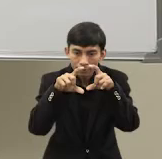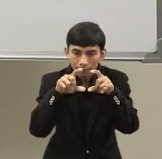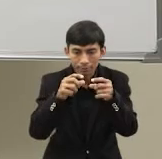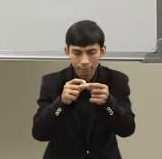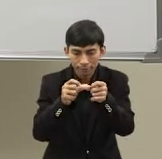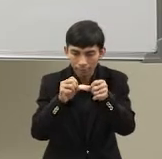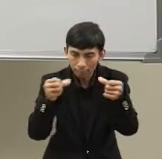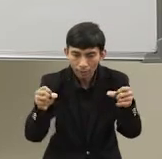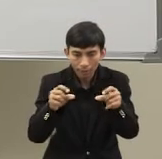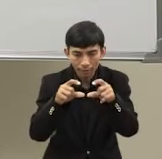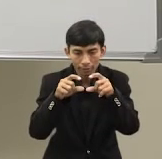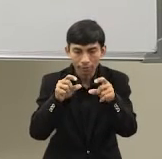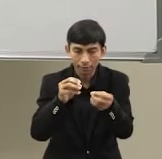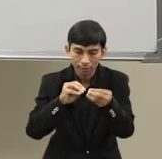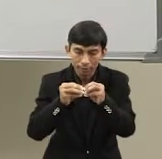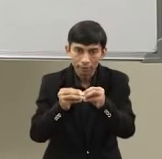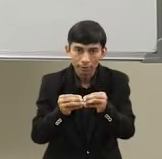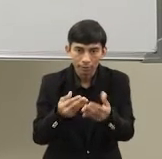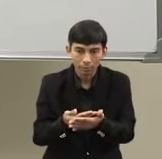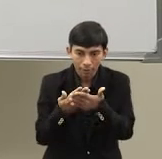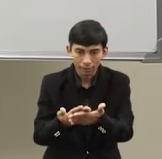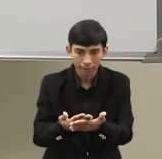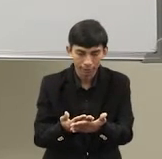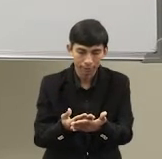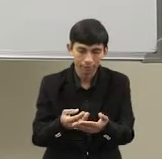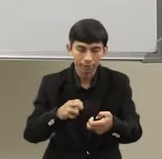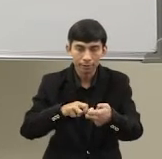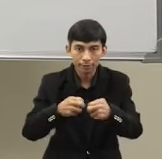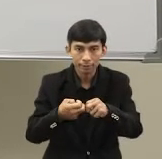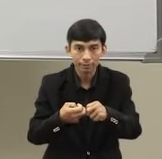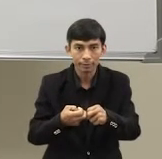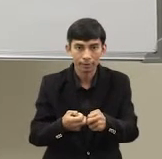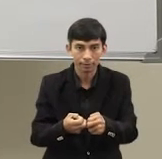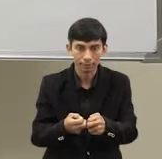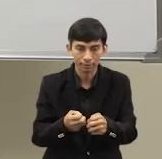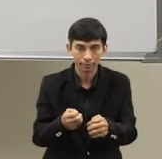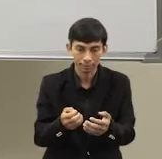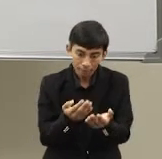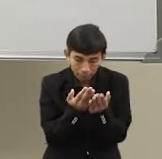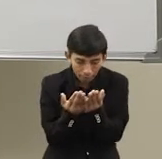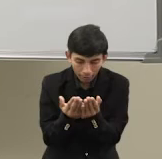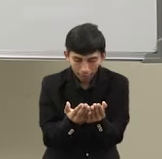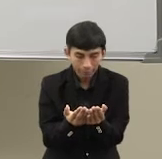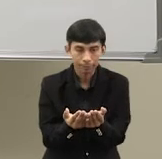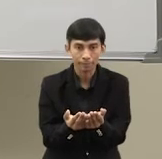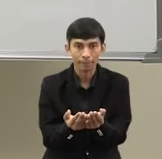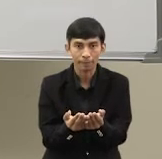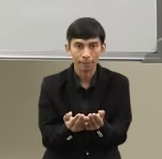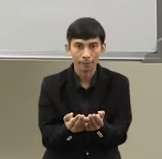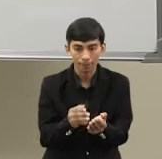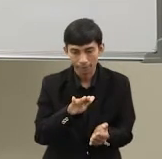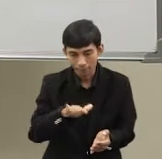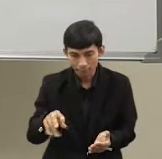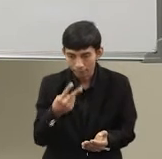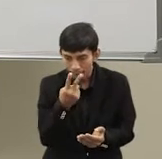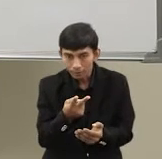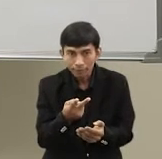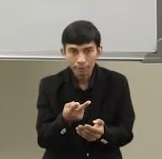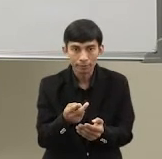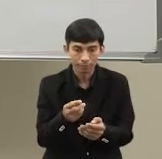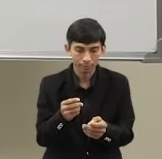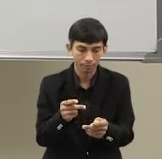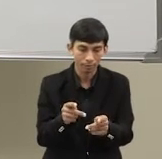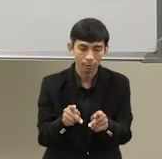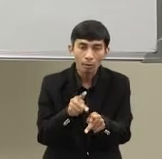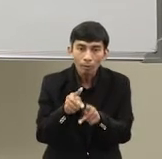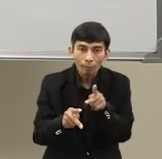lệ cồn a dồ là bạc lệ nước mỏ bằng cà chia chậm nào bàn rư môi cò cồn an sụp hơi rư môi cò an đây chẳng tới con nâng ai khơi chia bộ phê